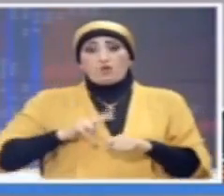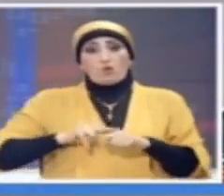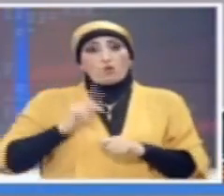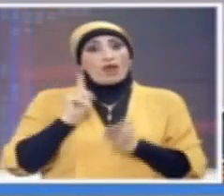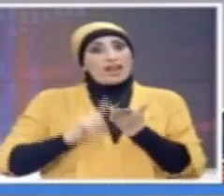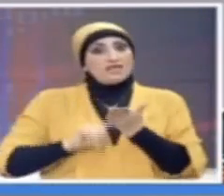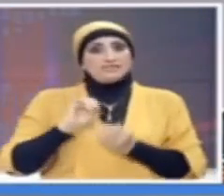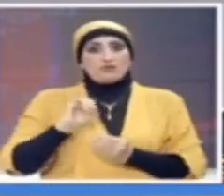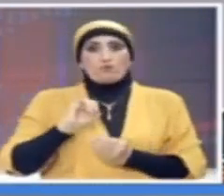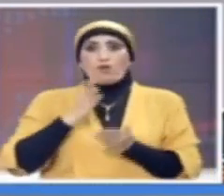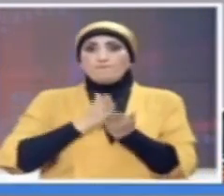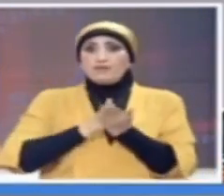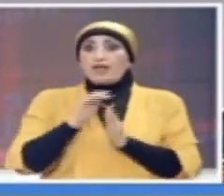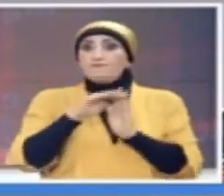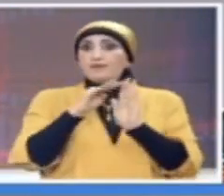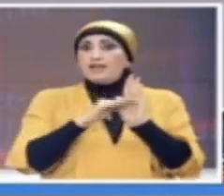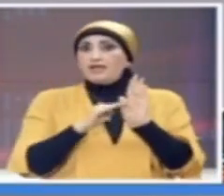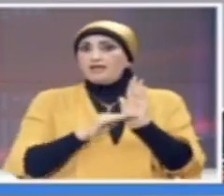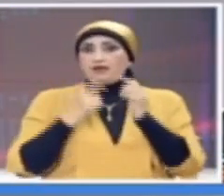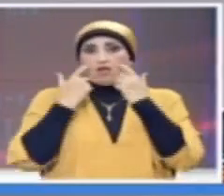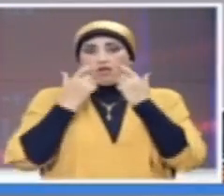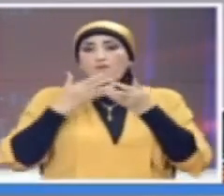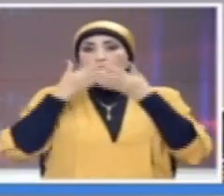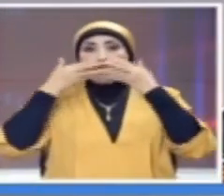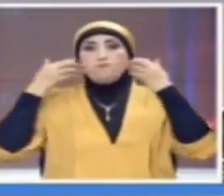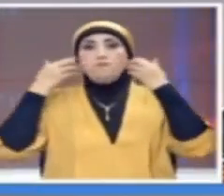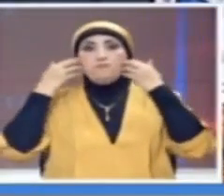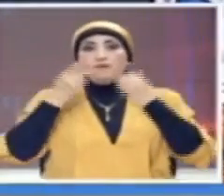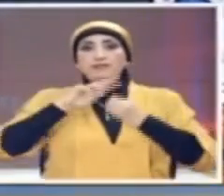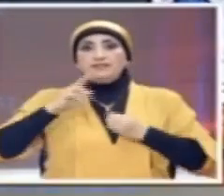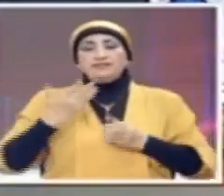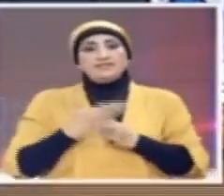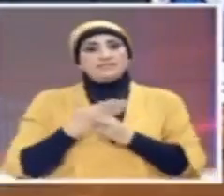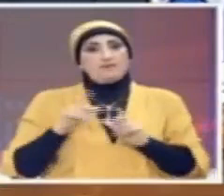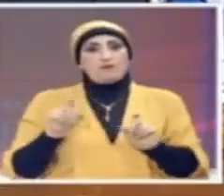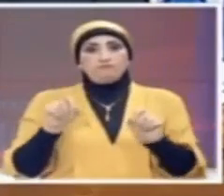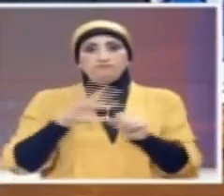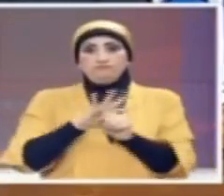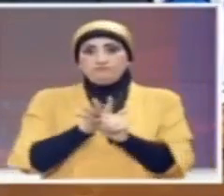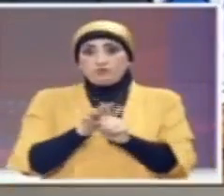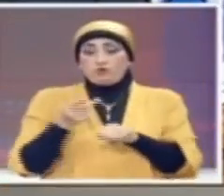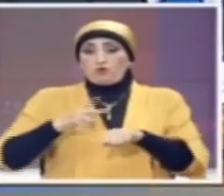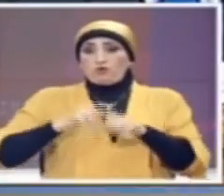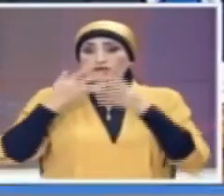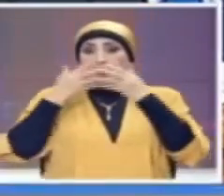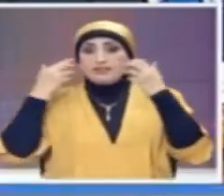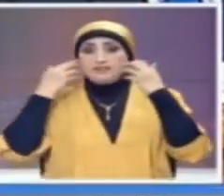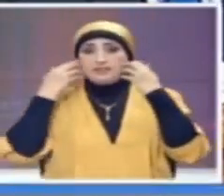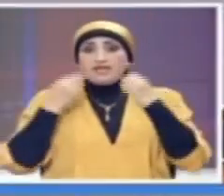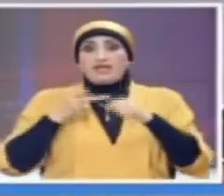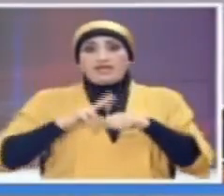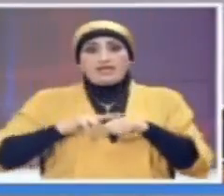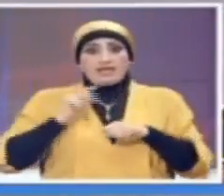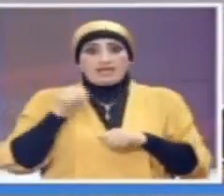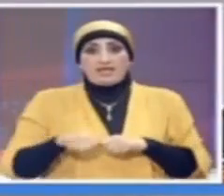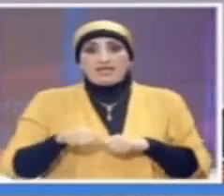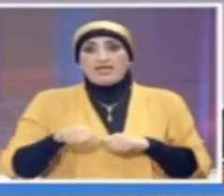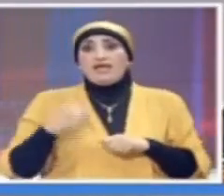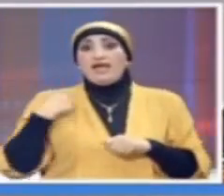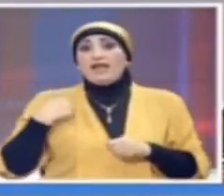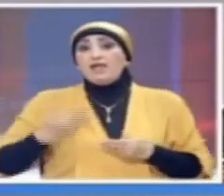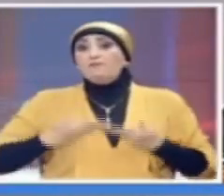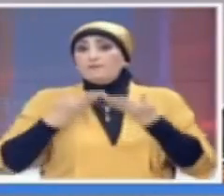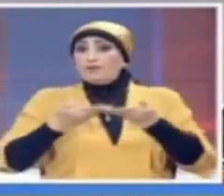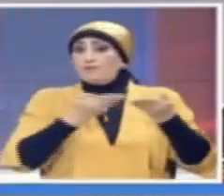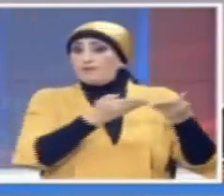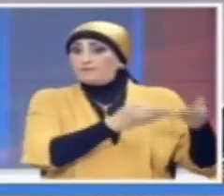كما شدد على ضرورة الالتزام بالإجراءات الاحترازية للوقاية من انتشار فيروس كورونا وارتداء الكمامات الطبية